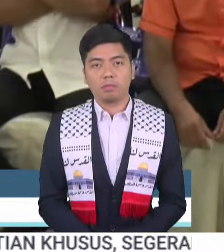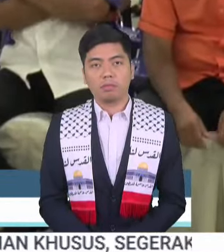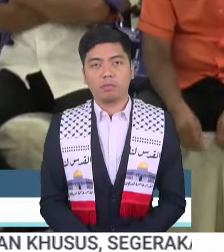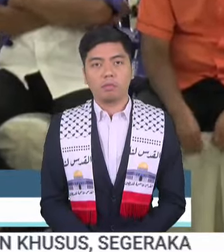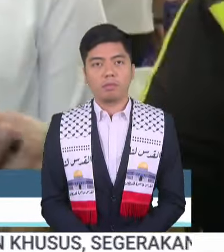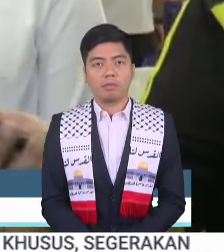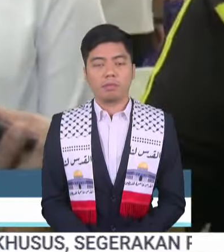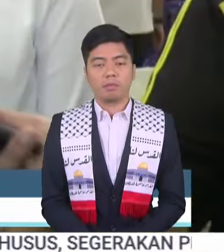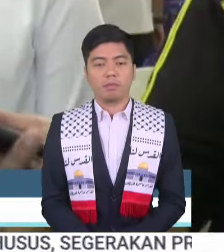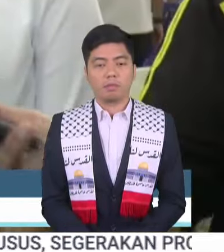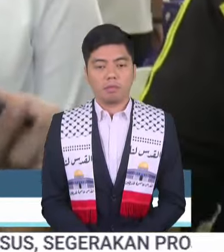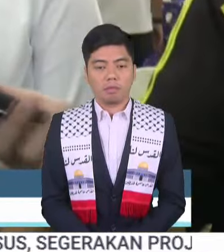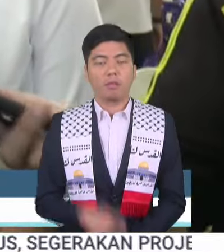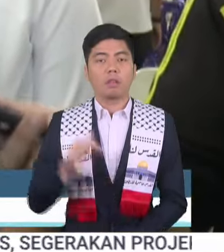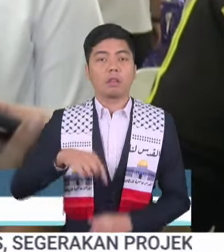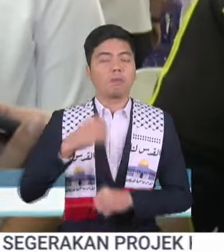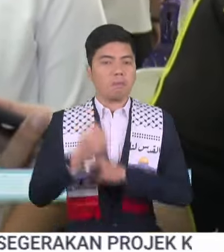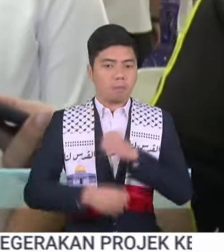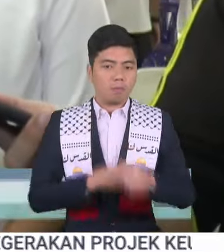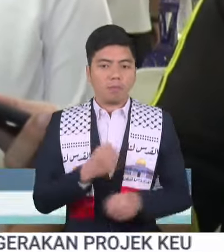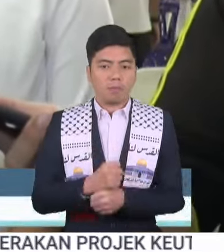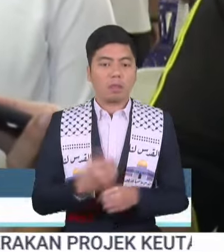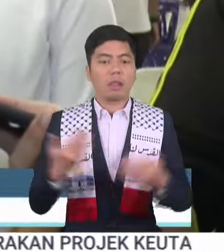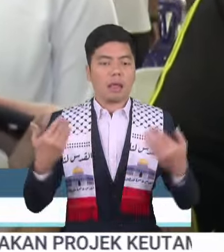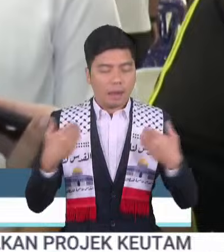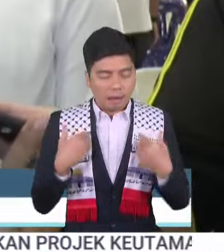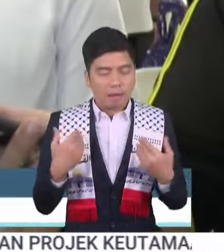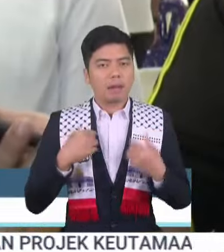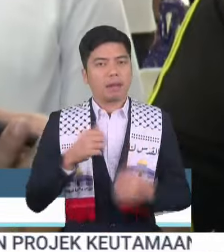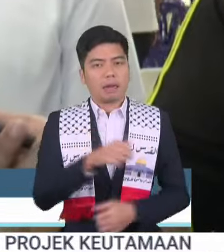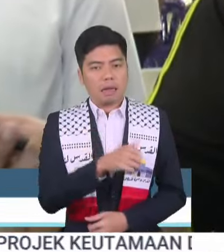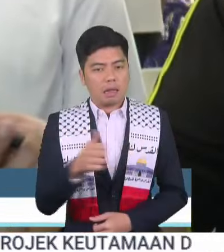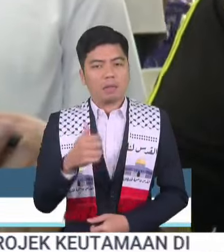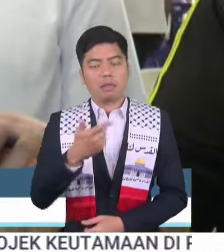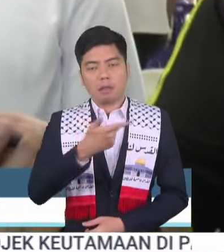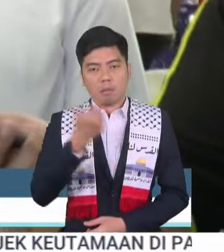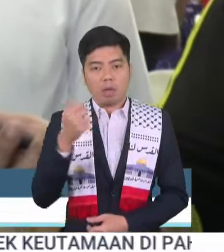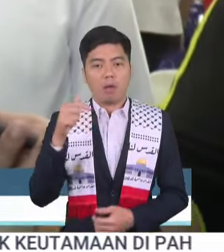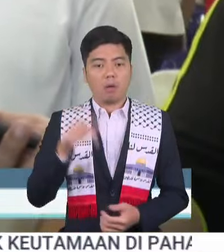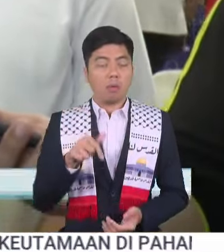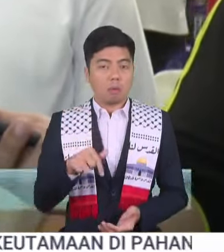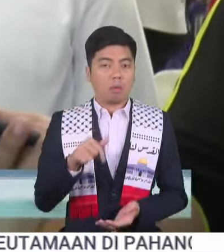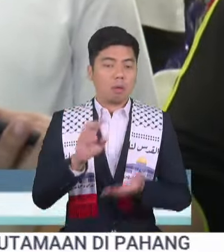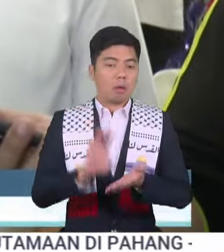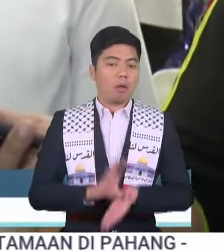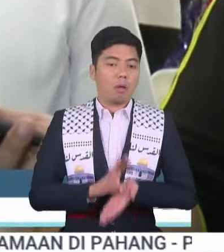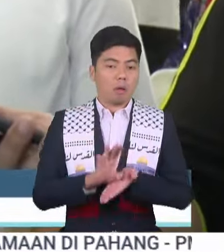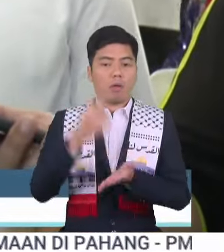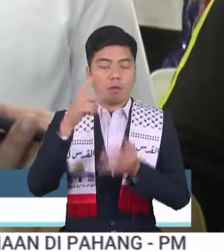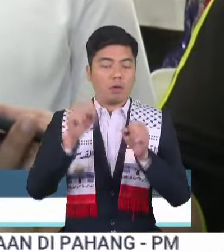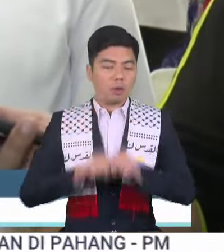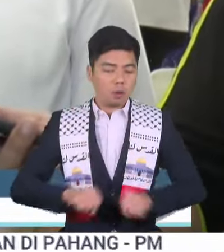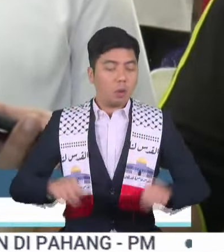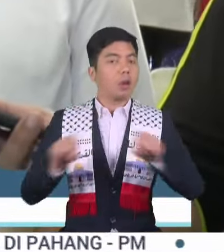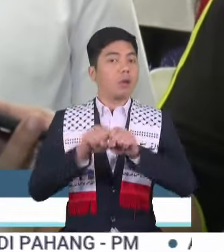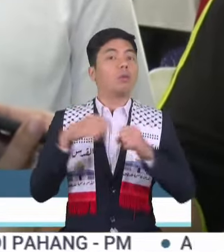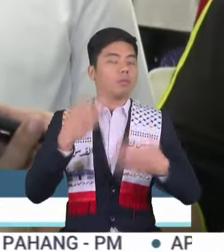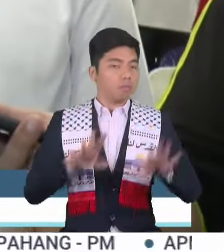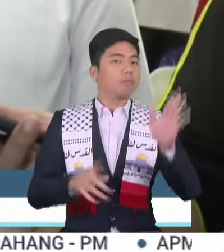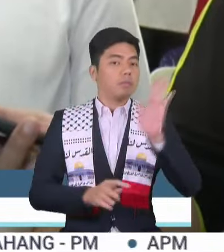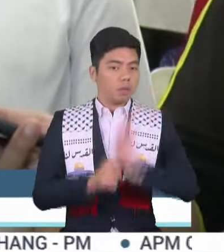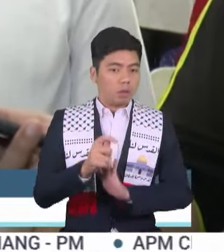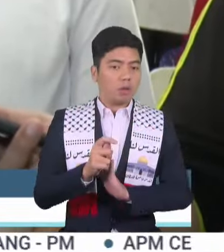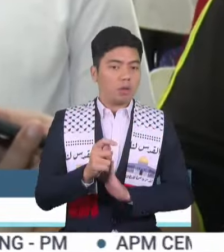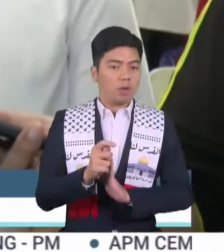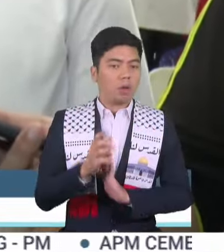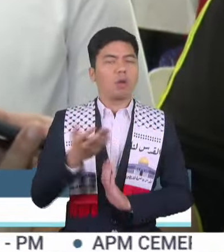tinggi-tinggi, terima kasih dan juga berkata. Dan tahun ini ada perbezaan sikit di mana sumbangan untuk surau telah meningkat. Biasa